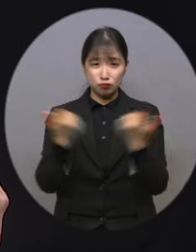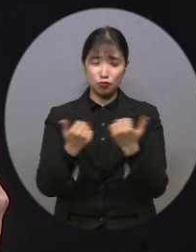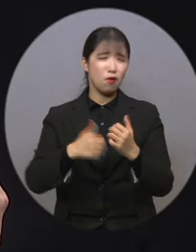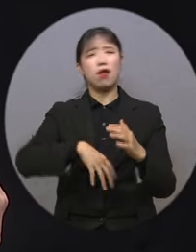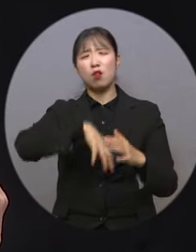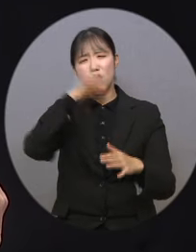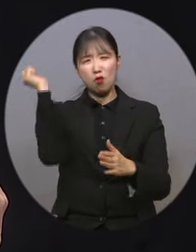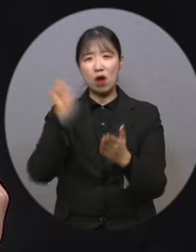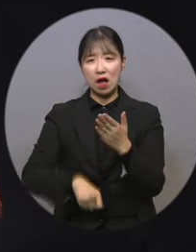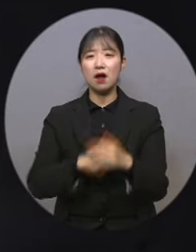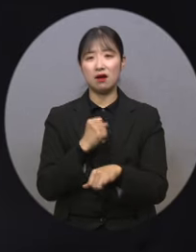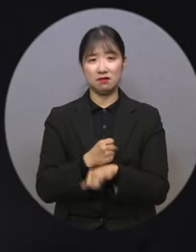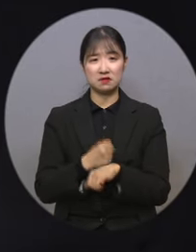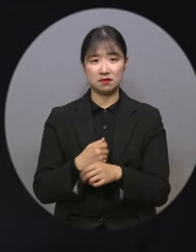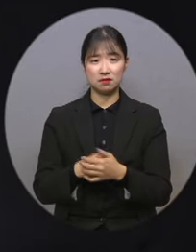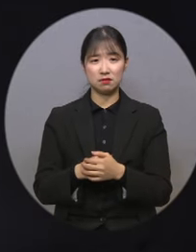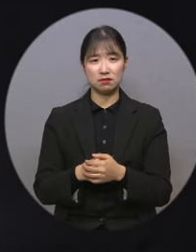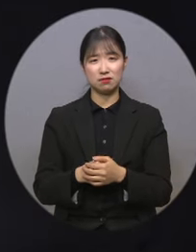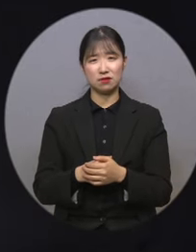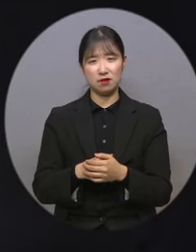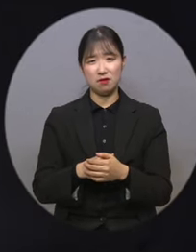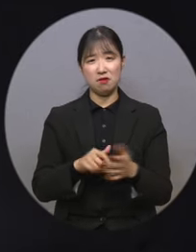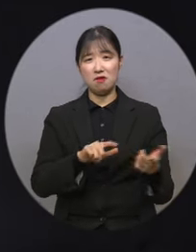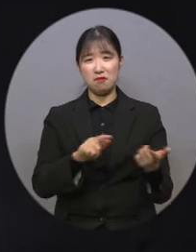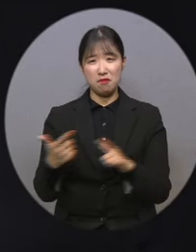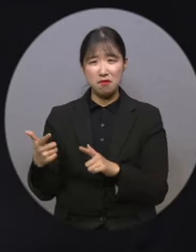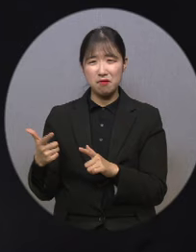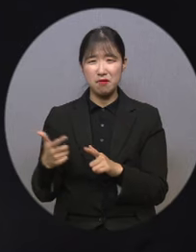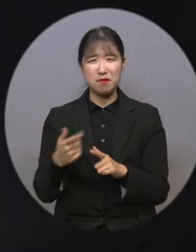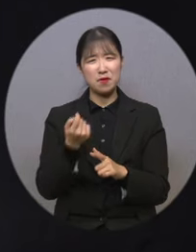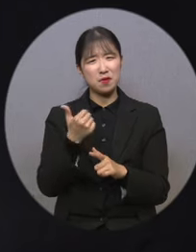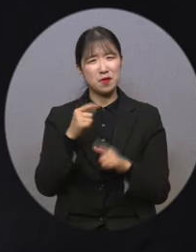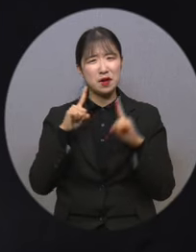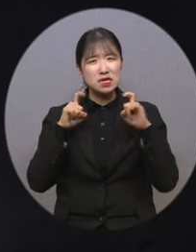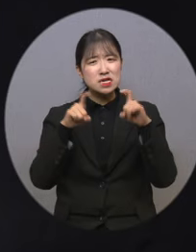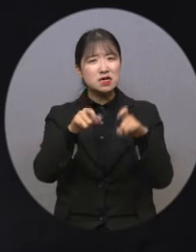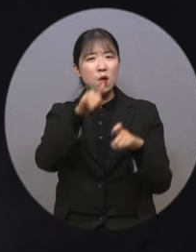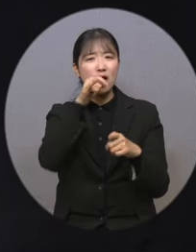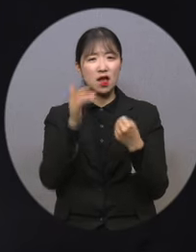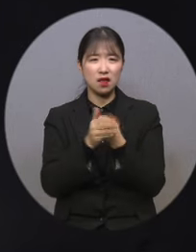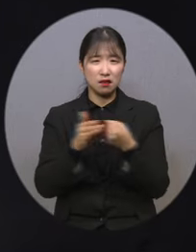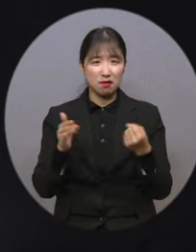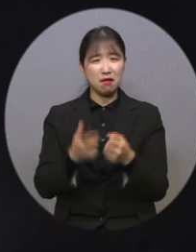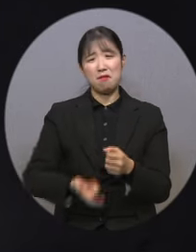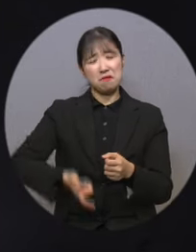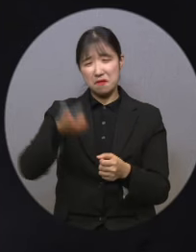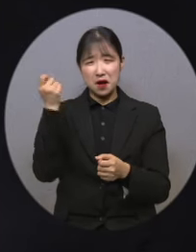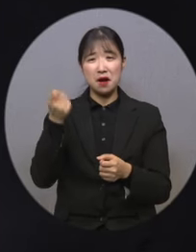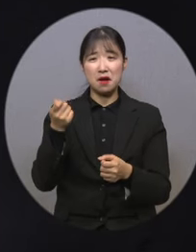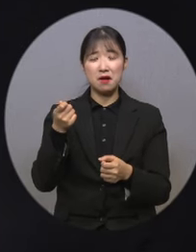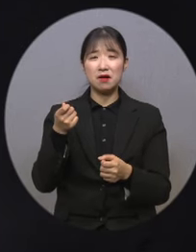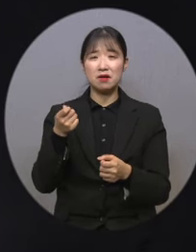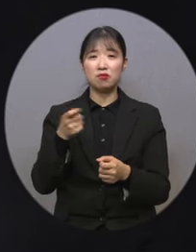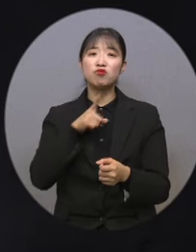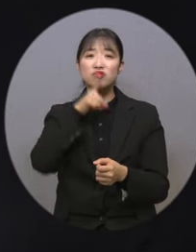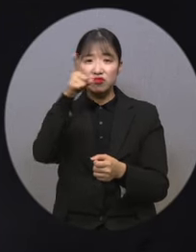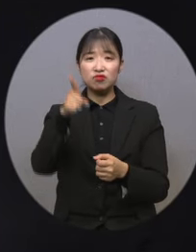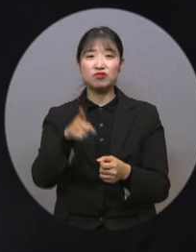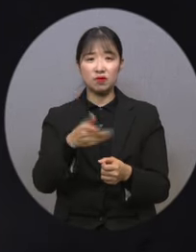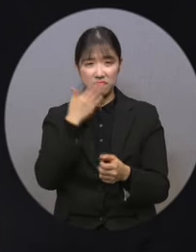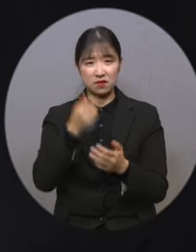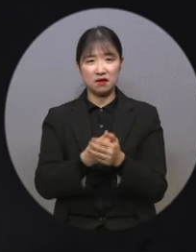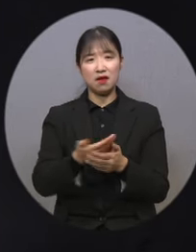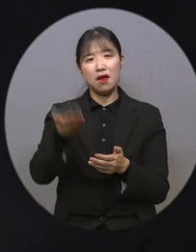통과해버려요. 여러 가지 의혹이 있잖아. 여러 가지 의혹이 있으니까 바로 접수하면 그냥 통과돼요. 내 옛날에